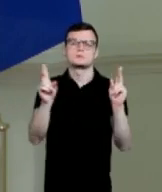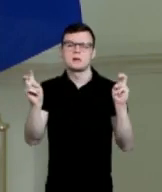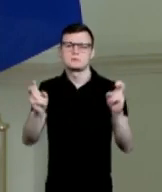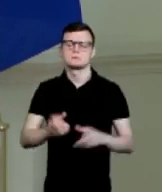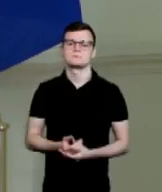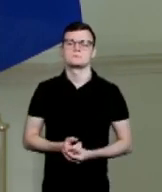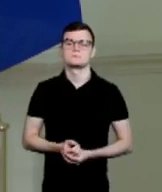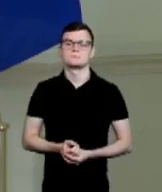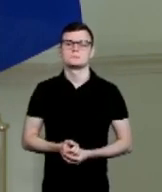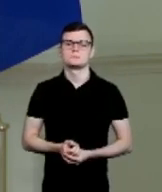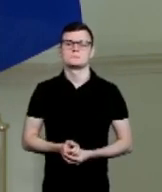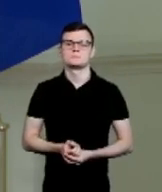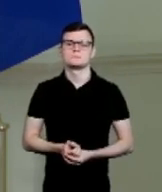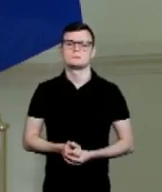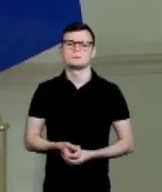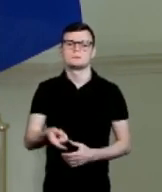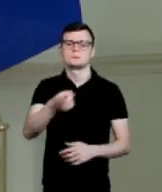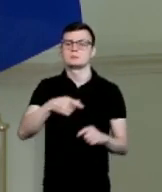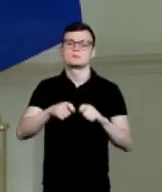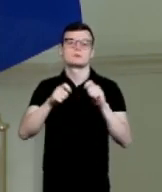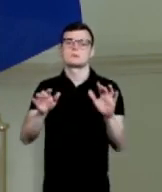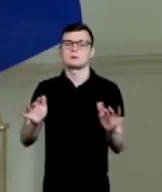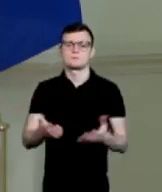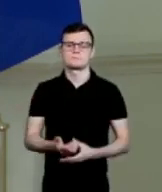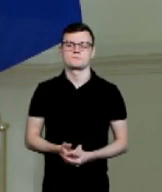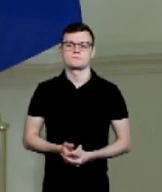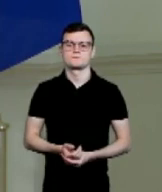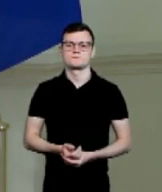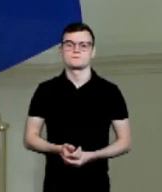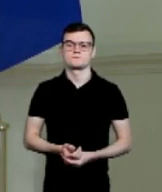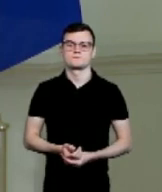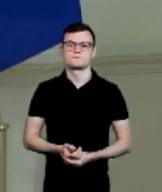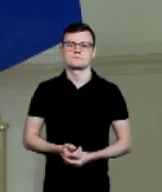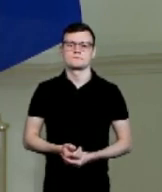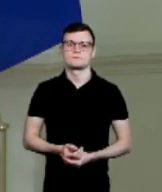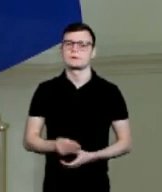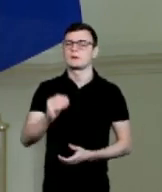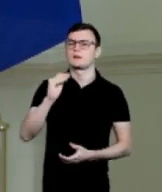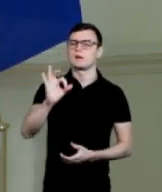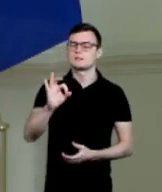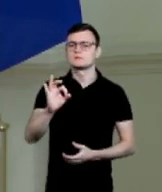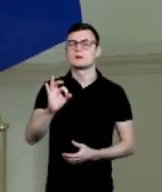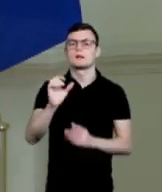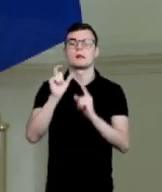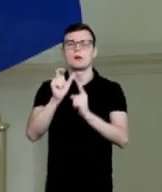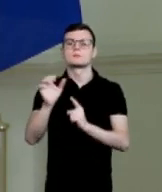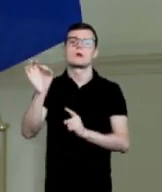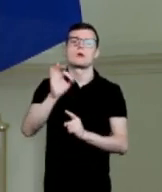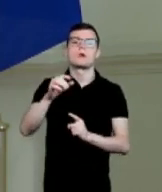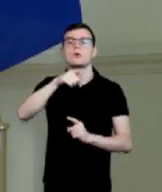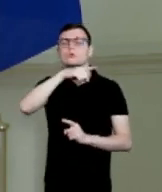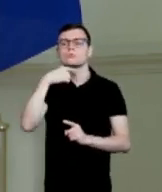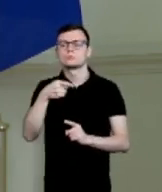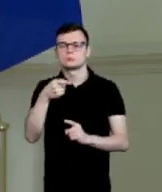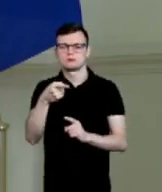ir pradėjome nuo Europos Sąjungos atsaką į Rusijos agresiją prieš